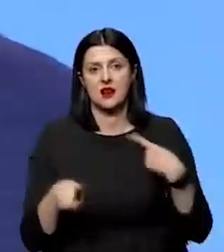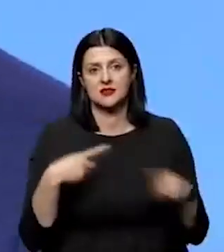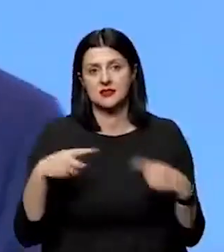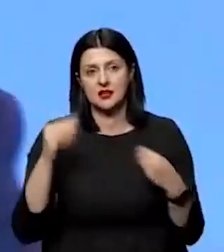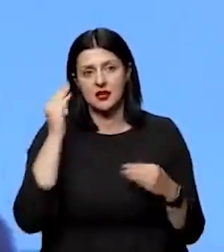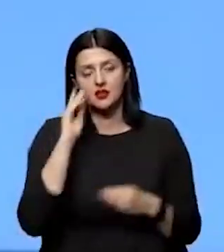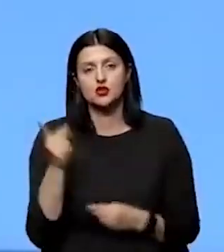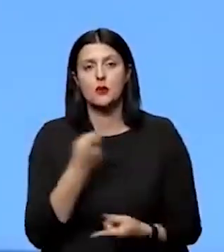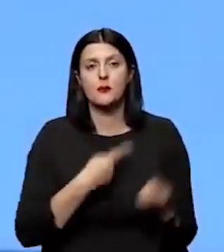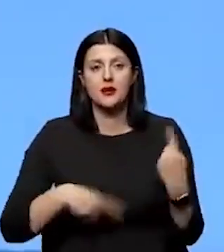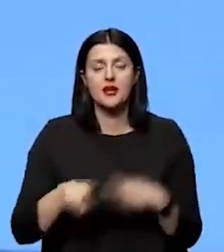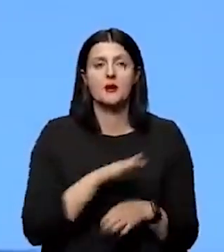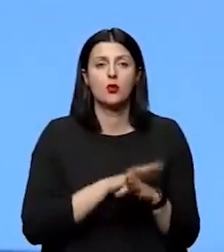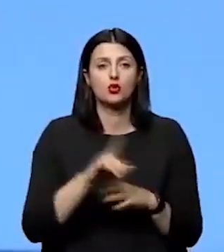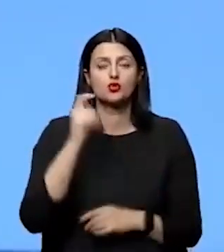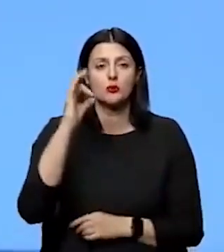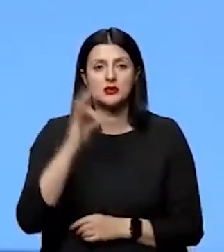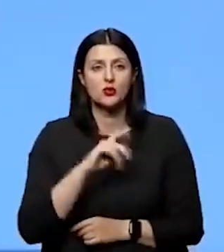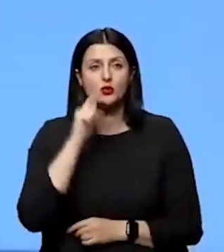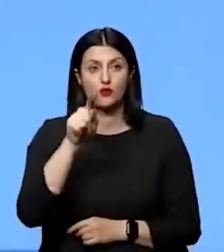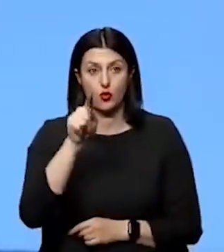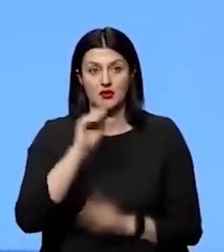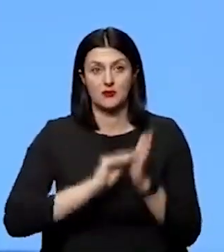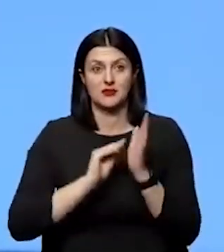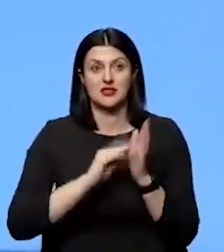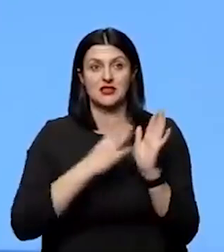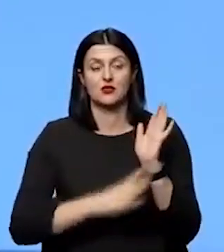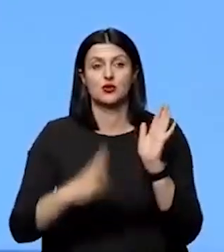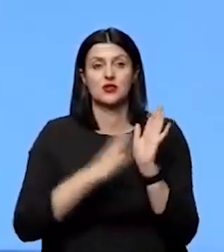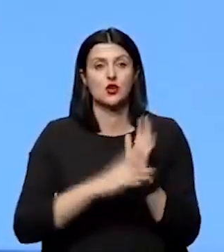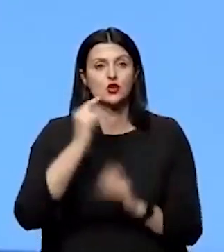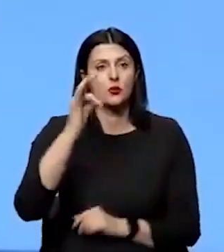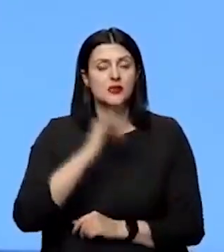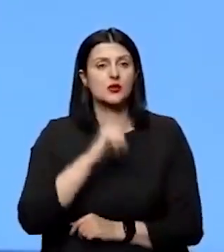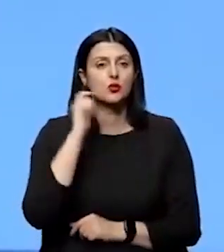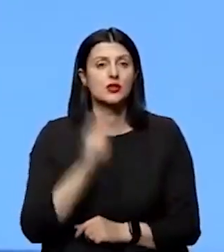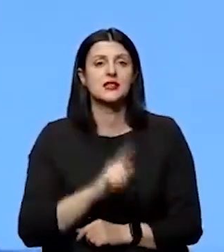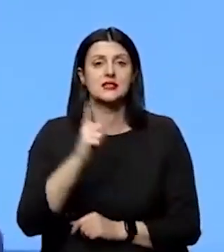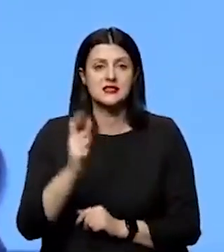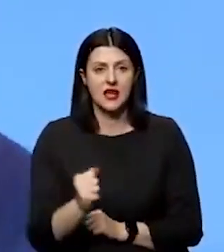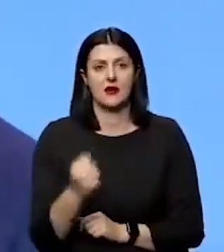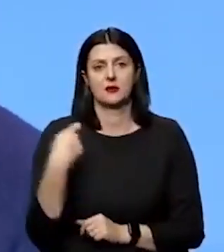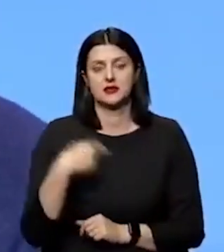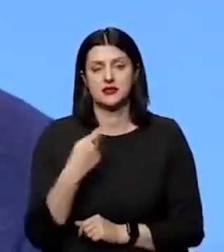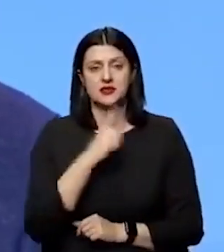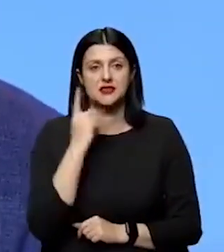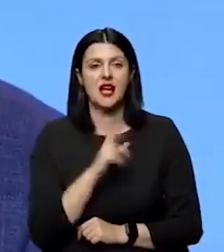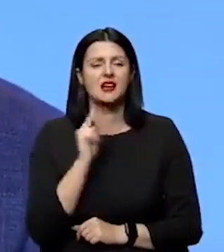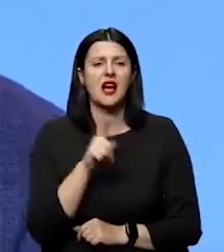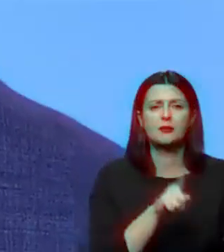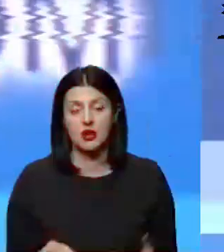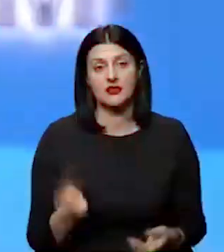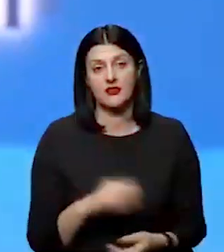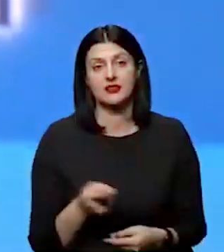мы полностью 100% украинцев, вот 99 написано сейчас, того 100% украинцев за президентом Зеленским, как бы с ними не спорили